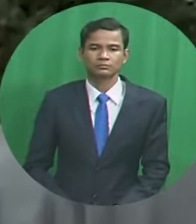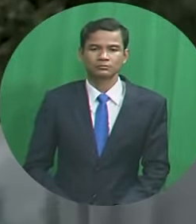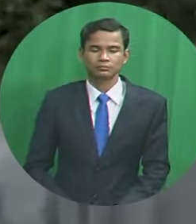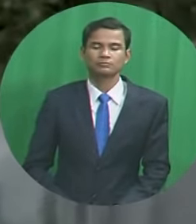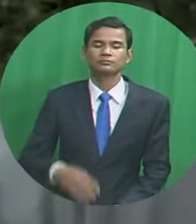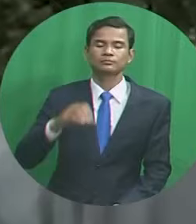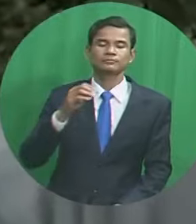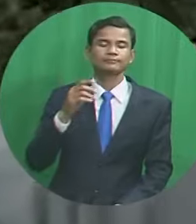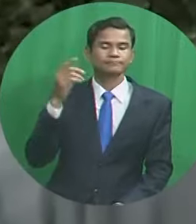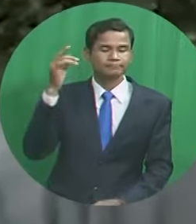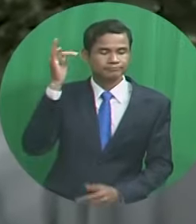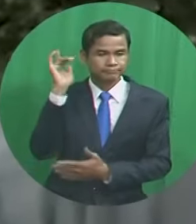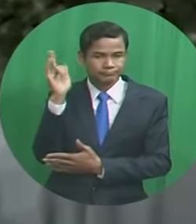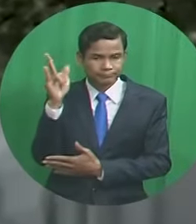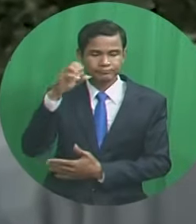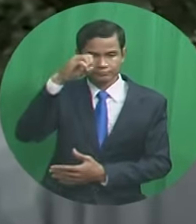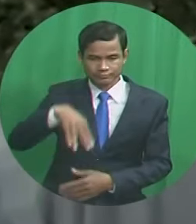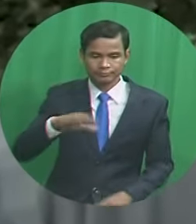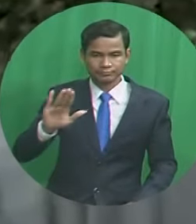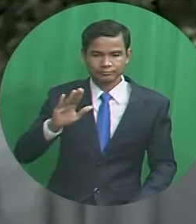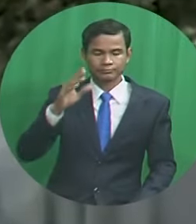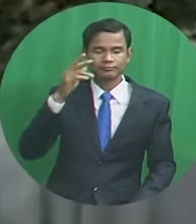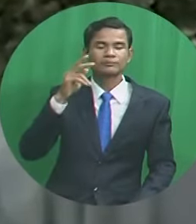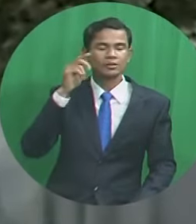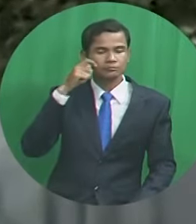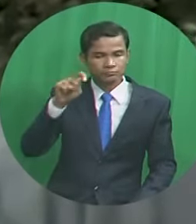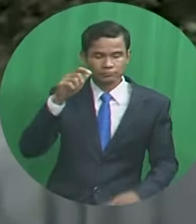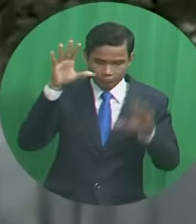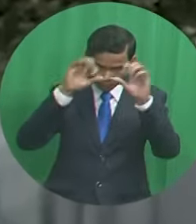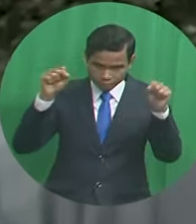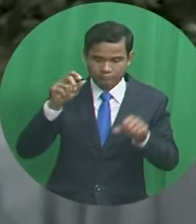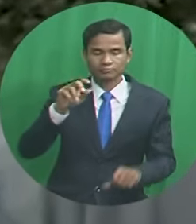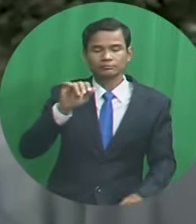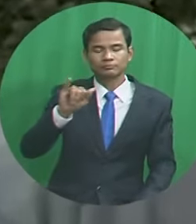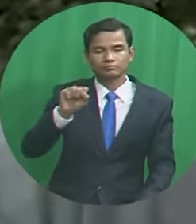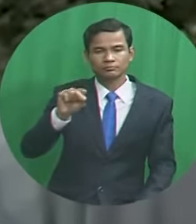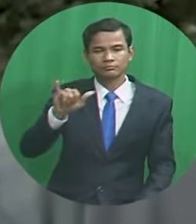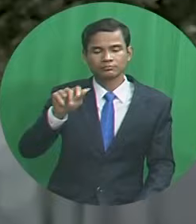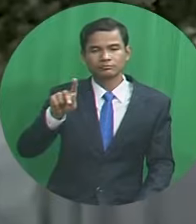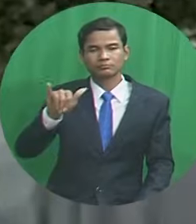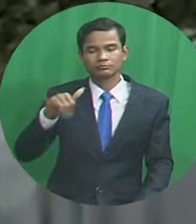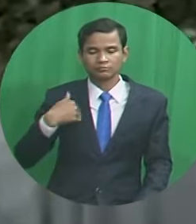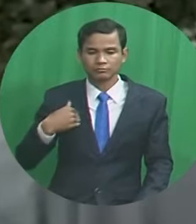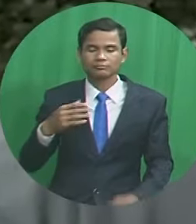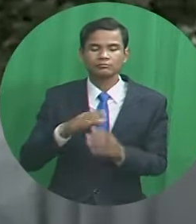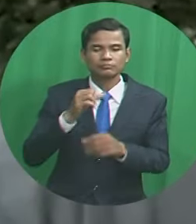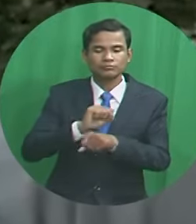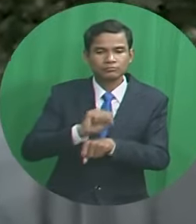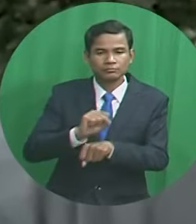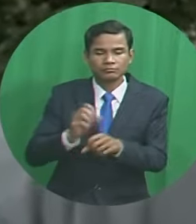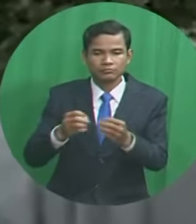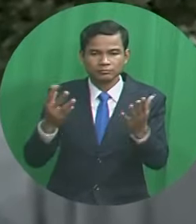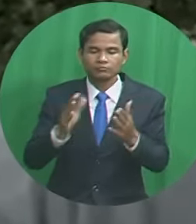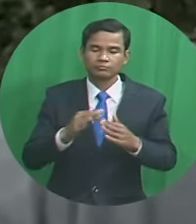នៅក្នុងសន្ទរកថាប្រចាំថ្ងៃរបស់លោកលោក Zelensky បាននិយាយថាយើងបានធ្វើកិច្ចការជាច្រើនទាំងក្នុងកិច្ចការ